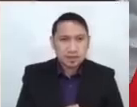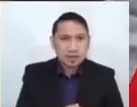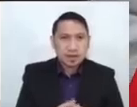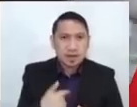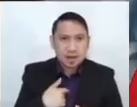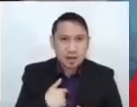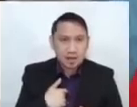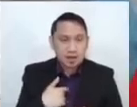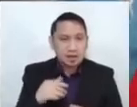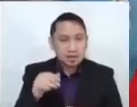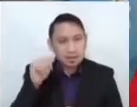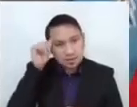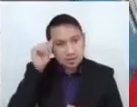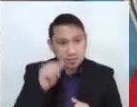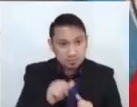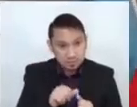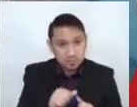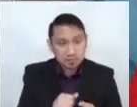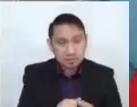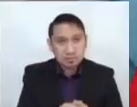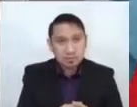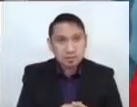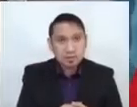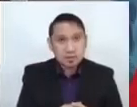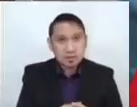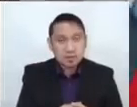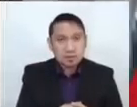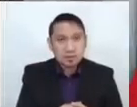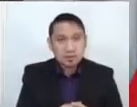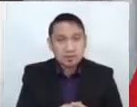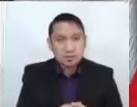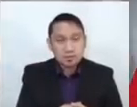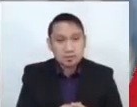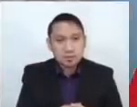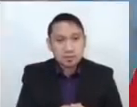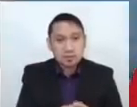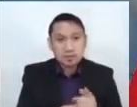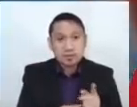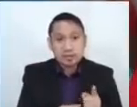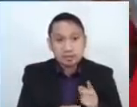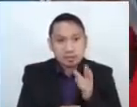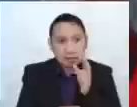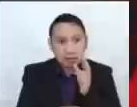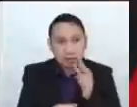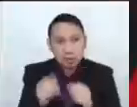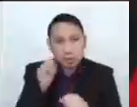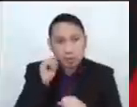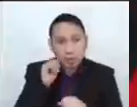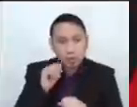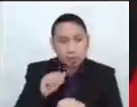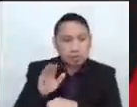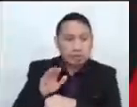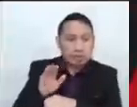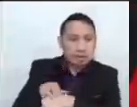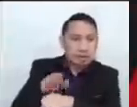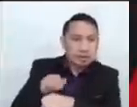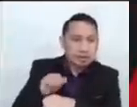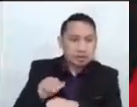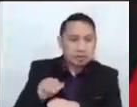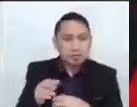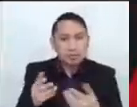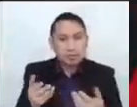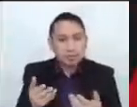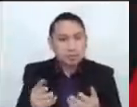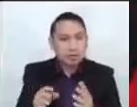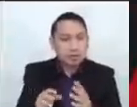Pangulong Fidel, yung araw-araw, gigisingin ka. Dahil alas 4 pa lang,